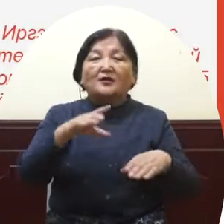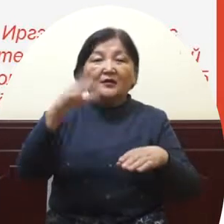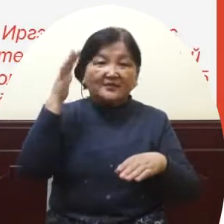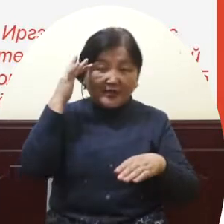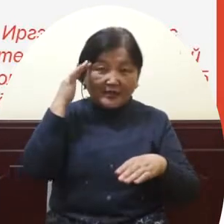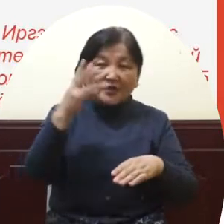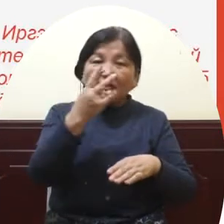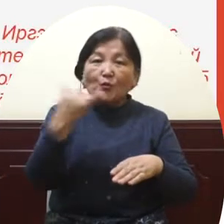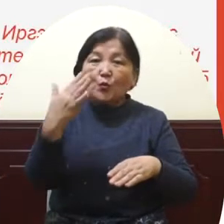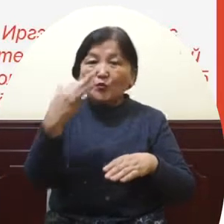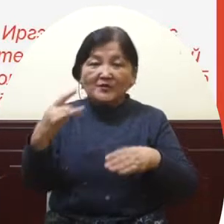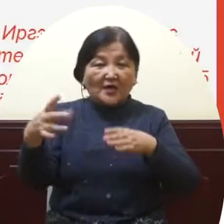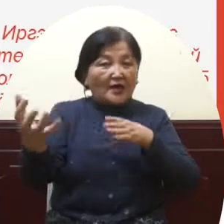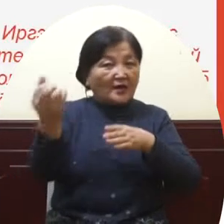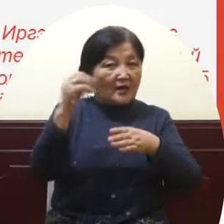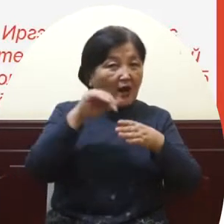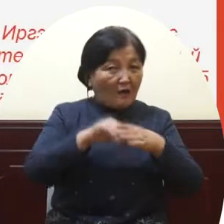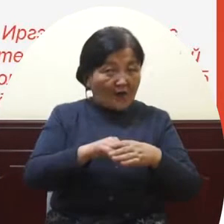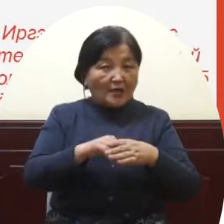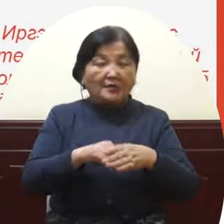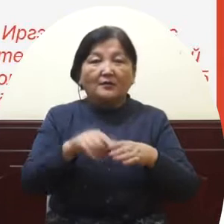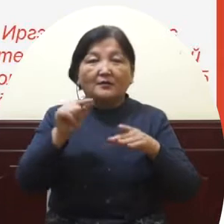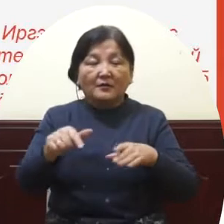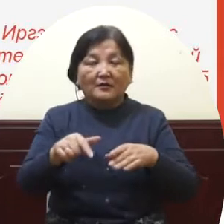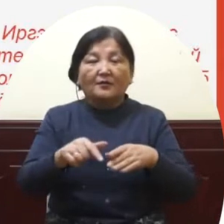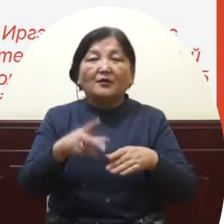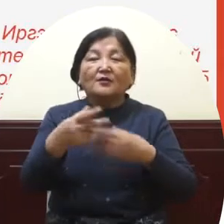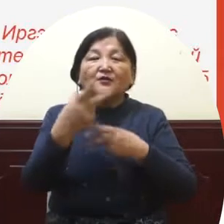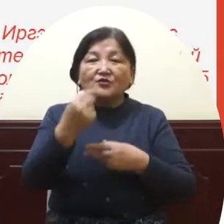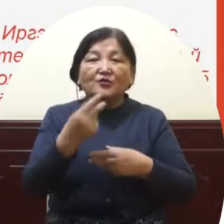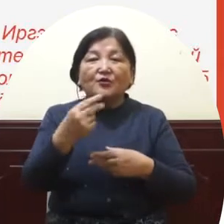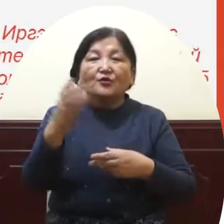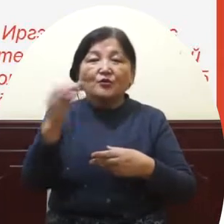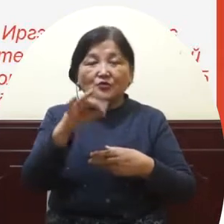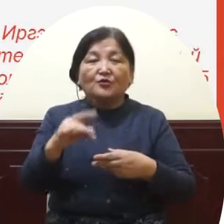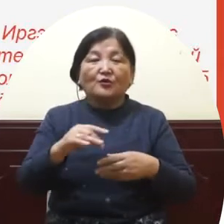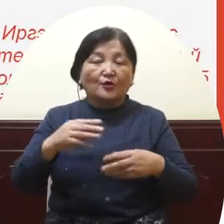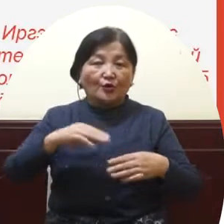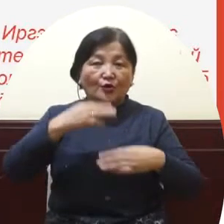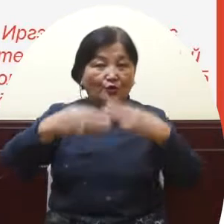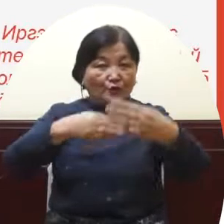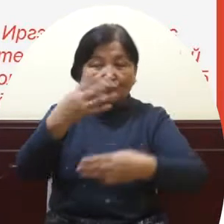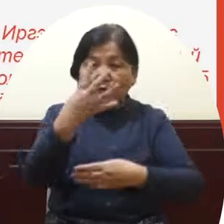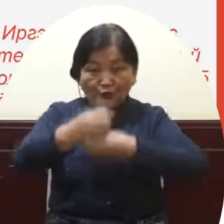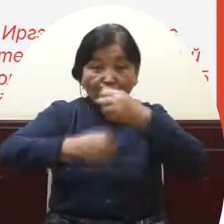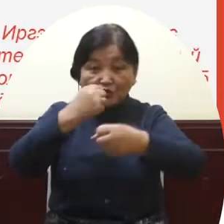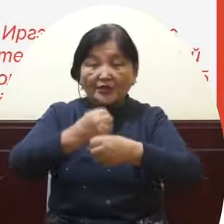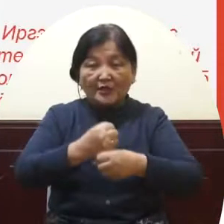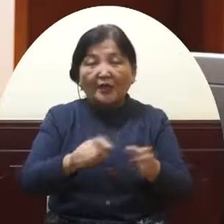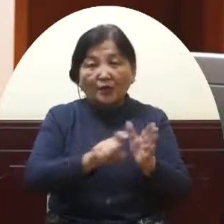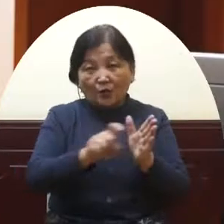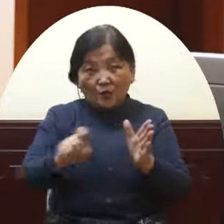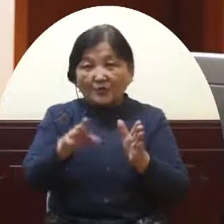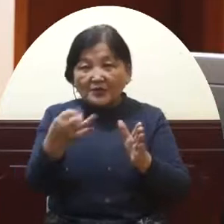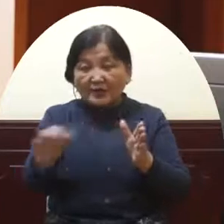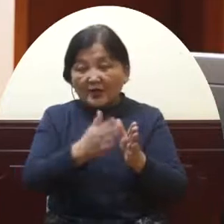зоригоо чөлөөтэй илэрхийлэх боломжийг баталгаажуулсан жинхэнэ ёсоор тогтмол явагддаг сонгуульд сонгох буюу сонгогдох